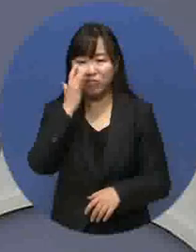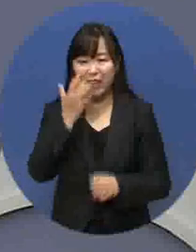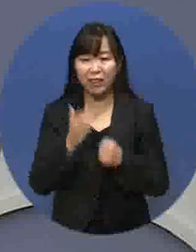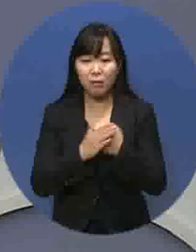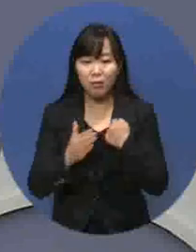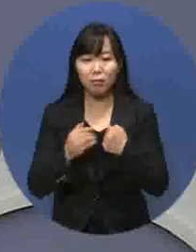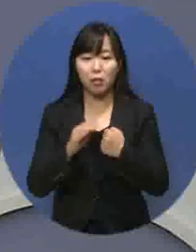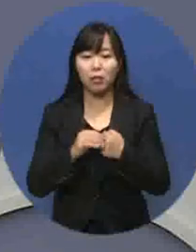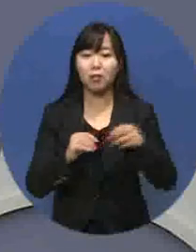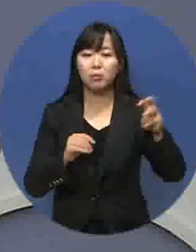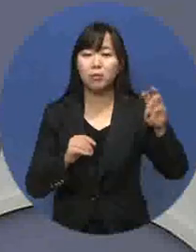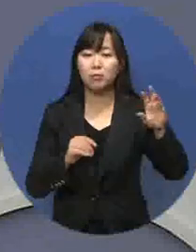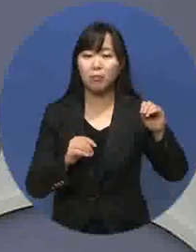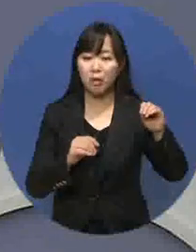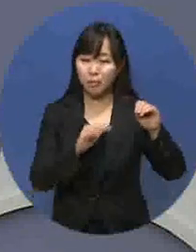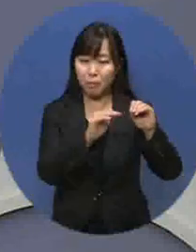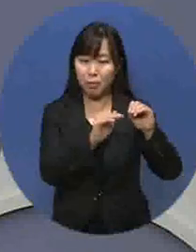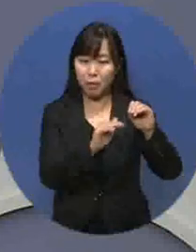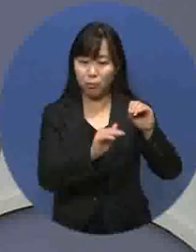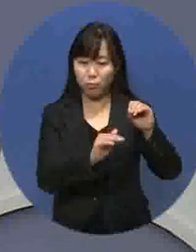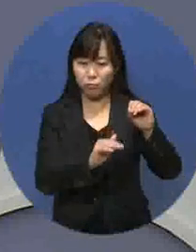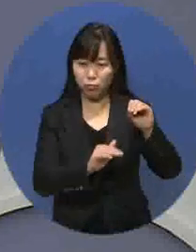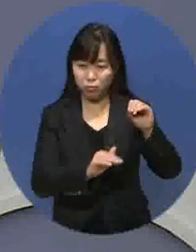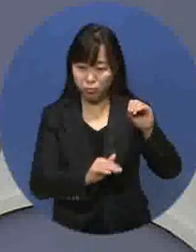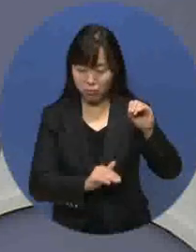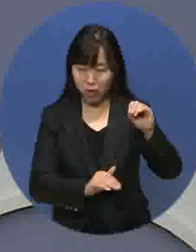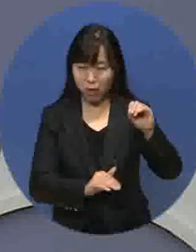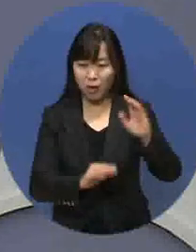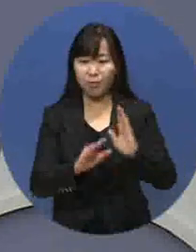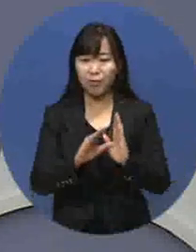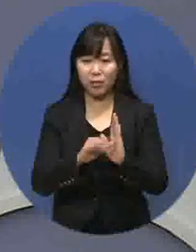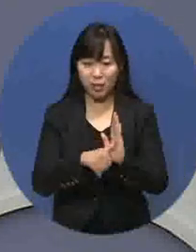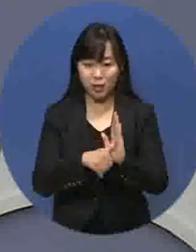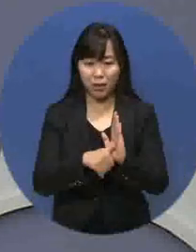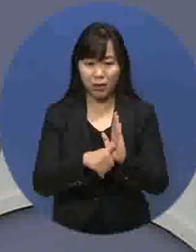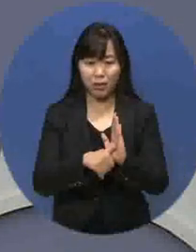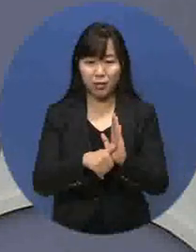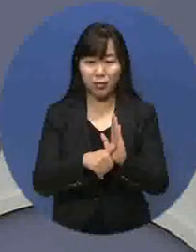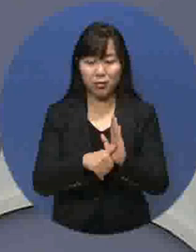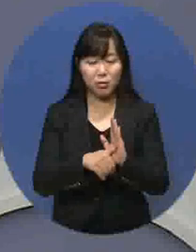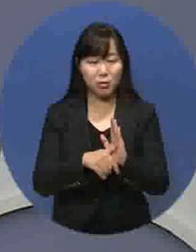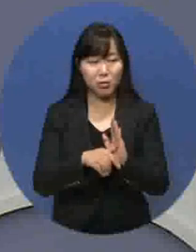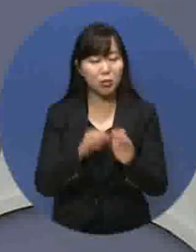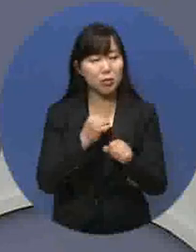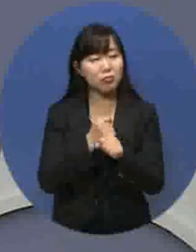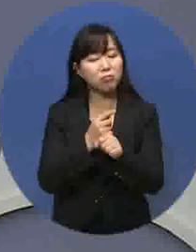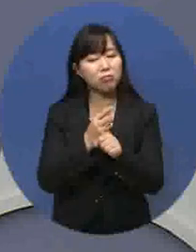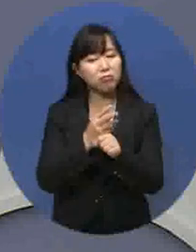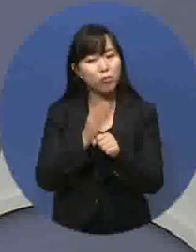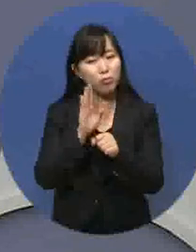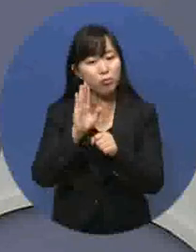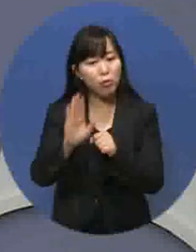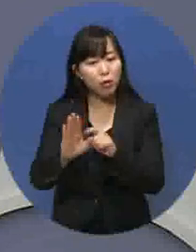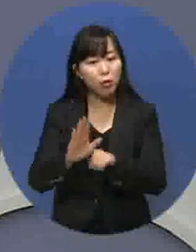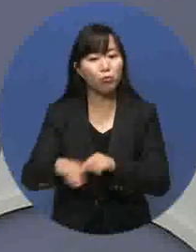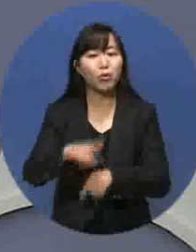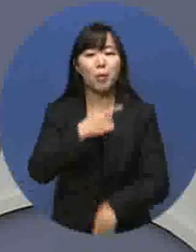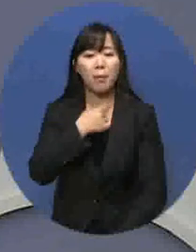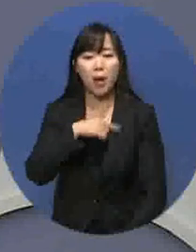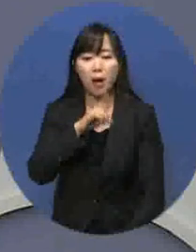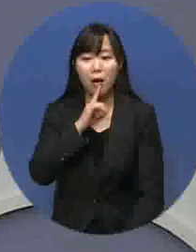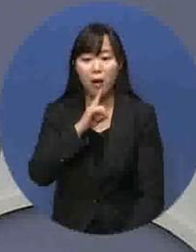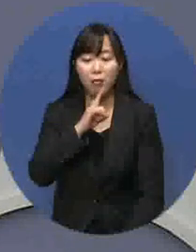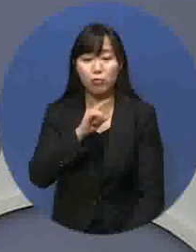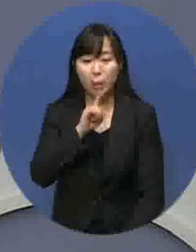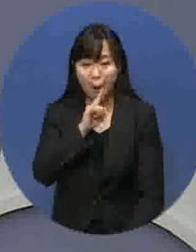이제 30만 언더로 이제 출생아가 태어나는 시기가 이제 몇십 년쯤 지나면 이제 우리가 흔히 말하는 인구 절벽이라고